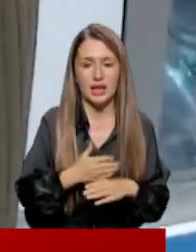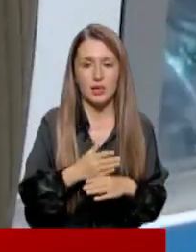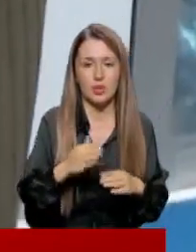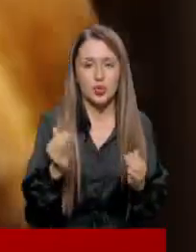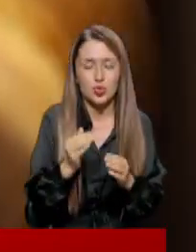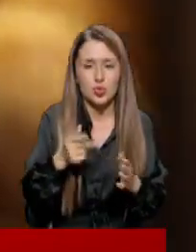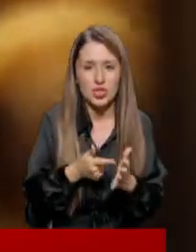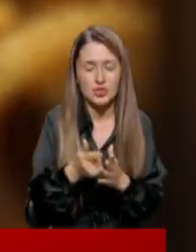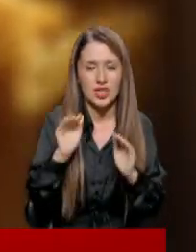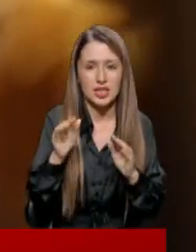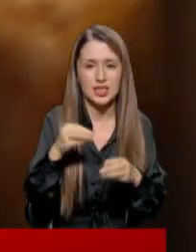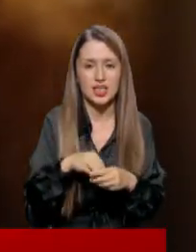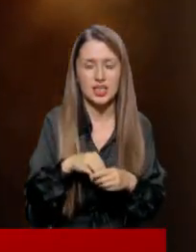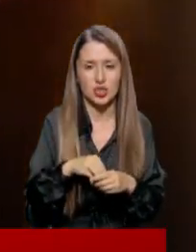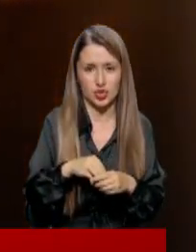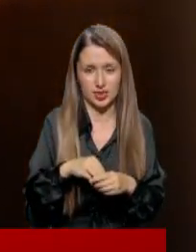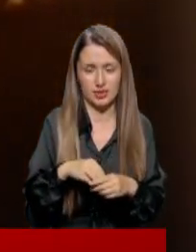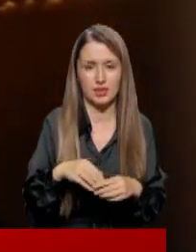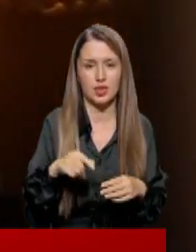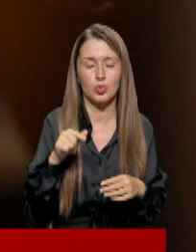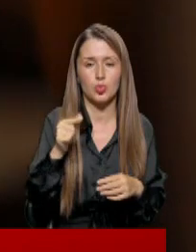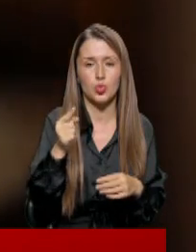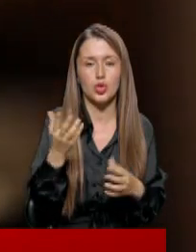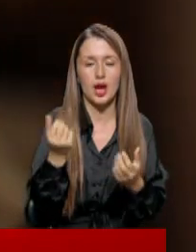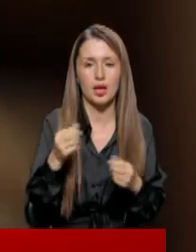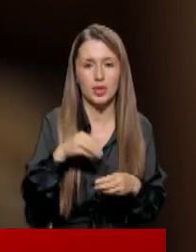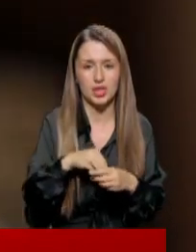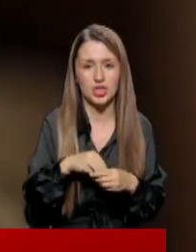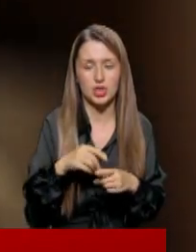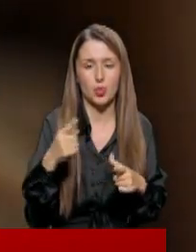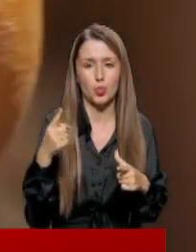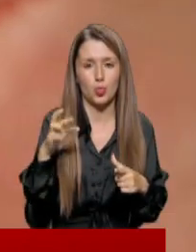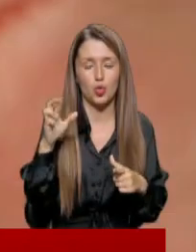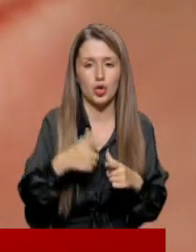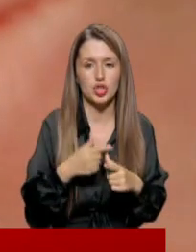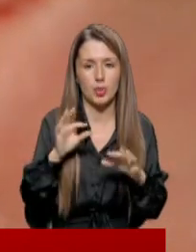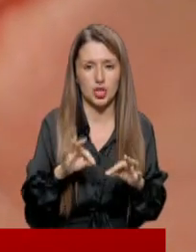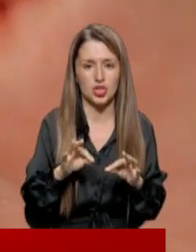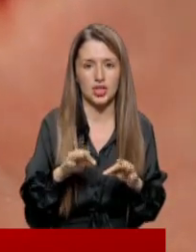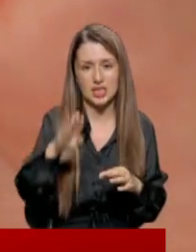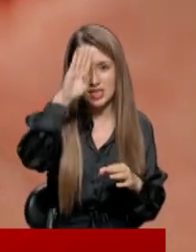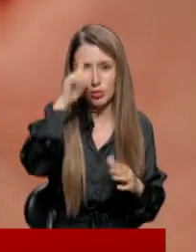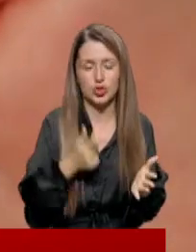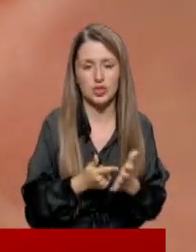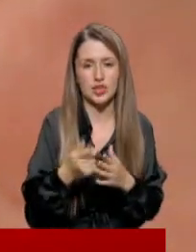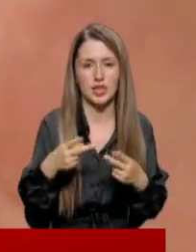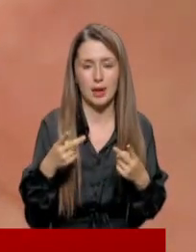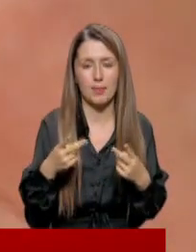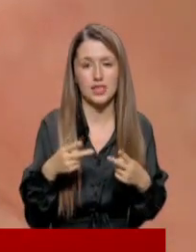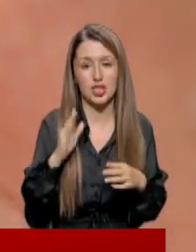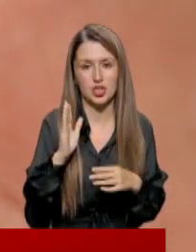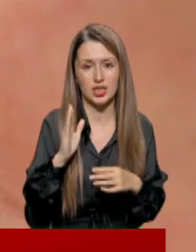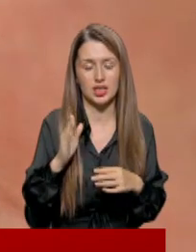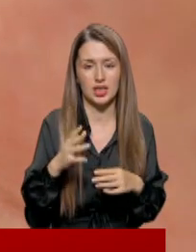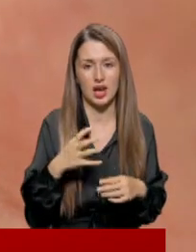destek olmak hem de piyasa şartlarından etkilenmeden buğday almak için proje başlattı. İstanbul'un çiftçilerine mesaj gitti.